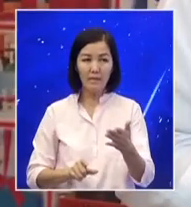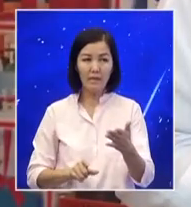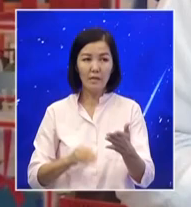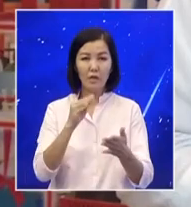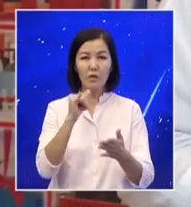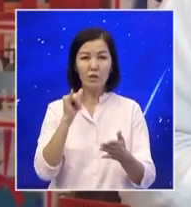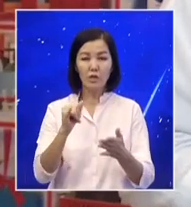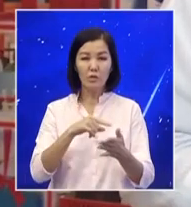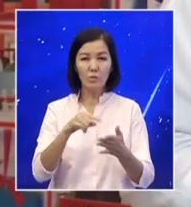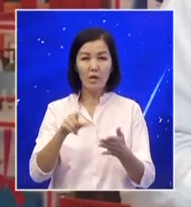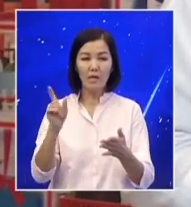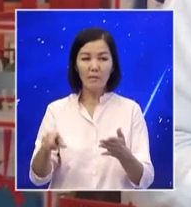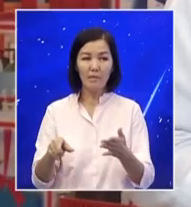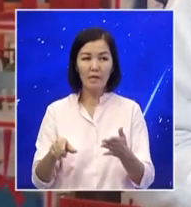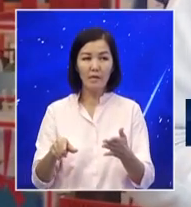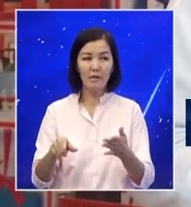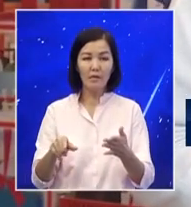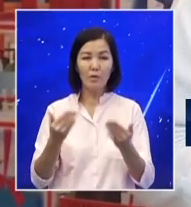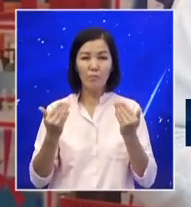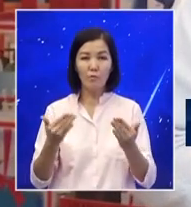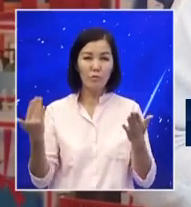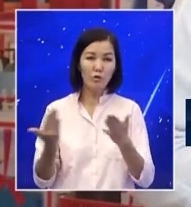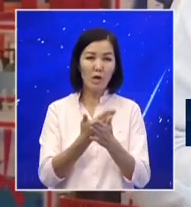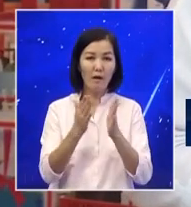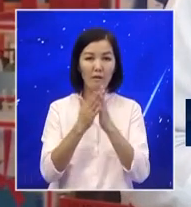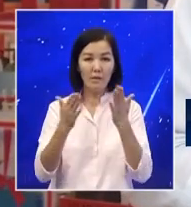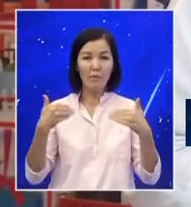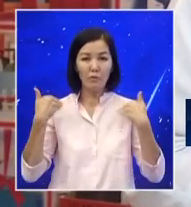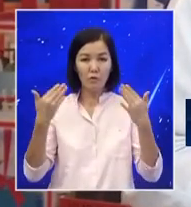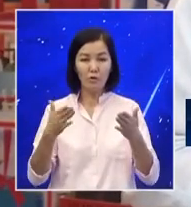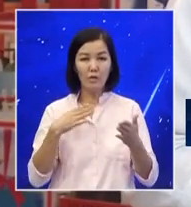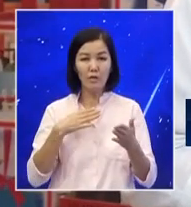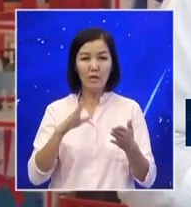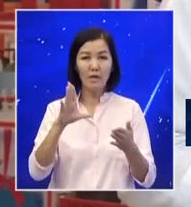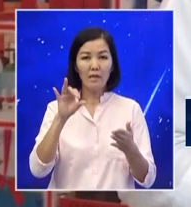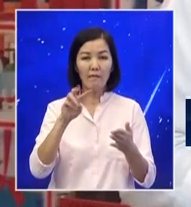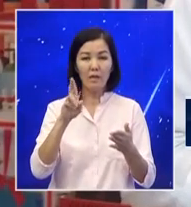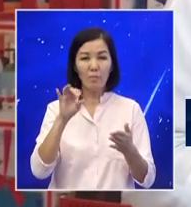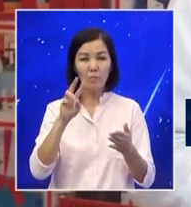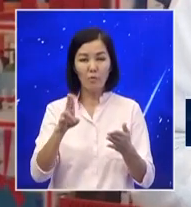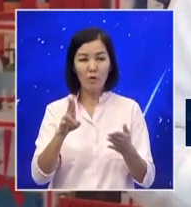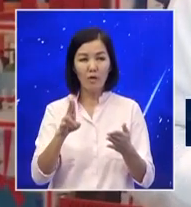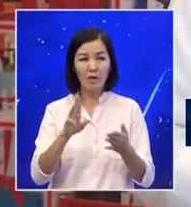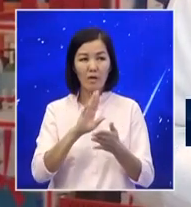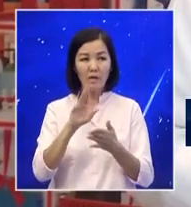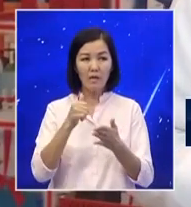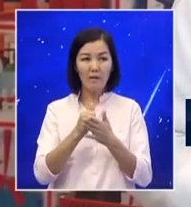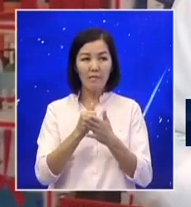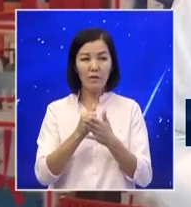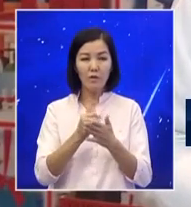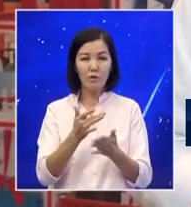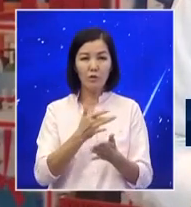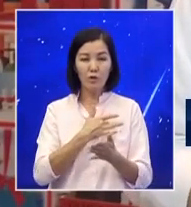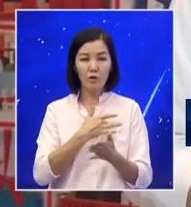жетісудің қаламгерлерінің біраз кітаптарының тұсауы кесілді. Соның ішіндегі Твин Бук егіз кітап деуге болады.